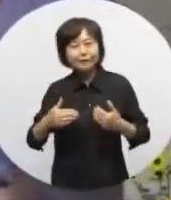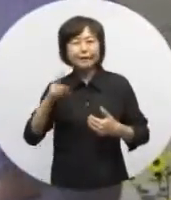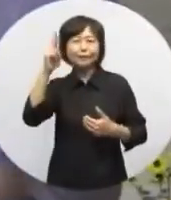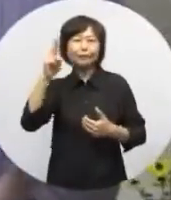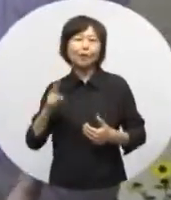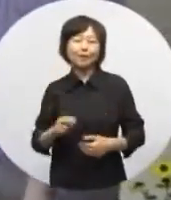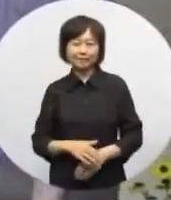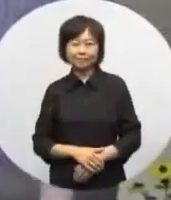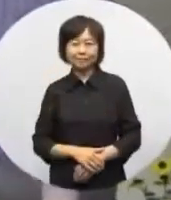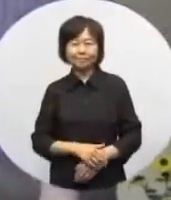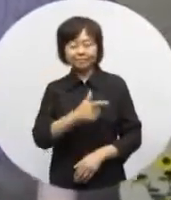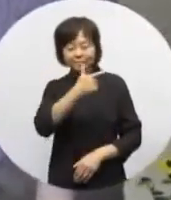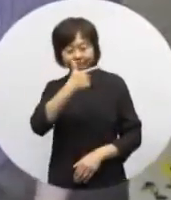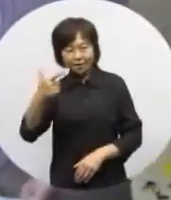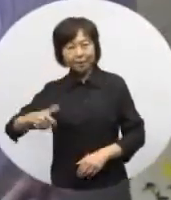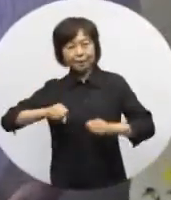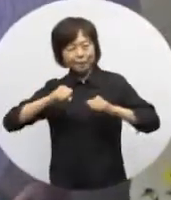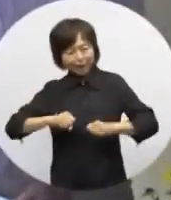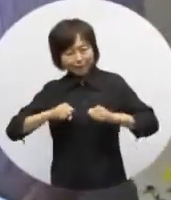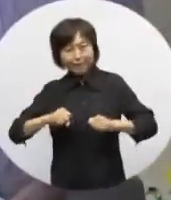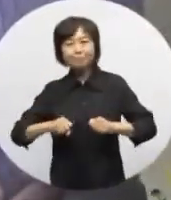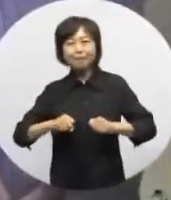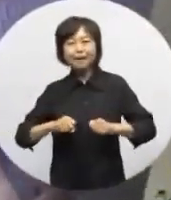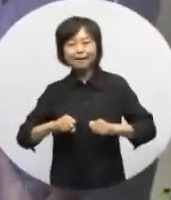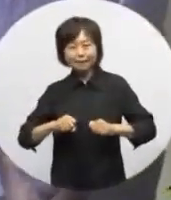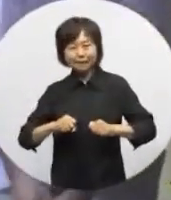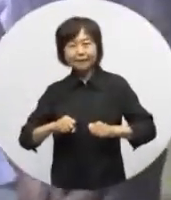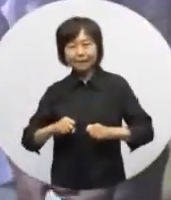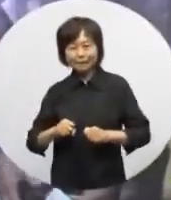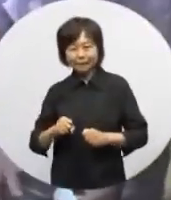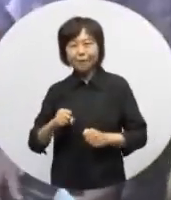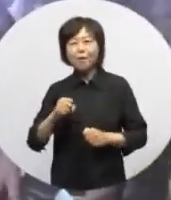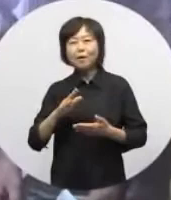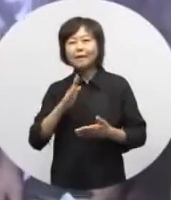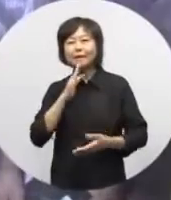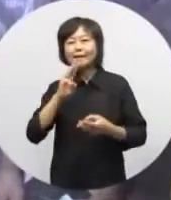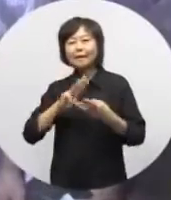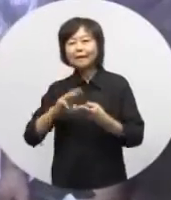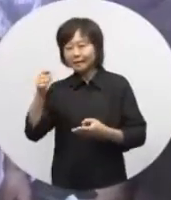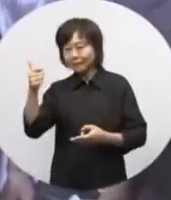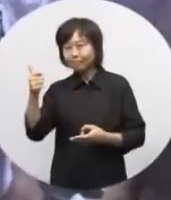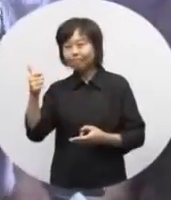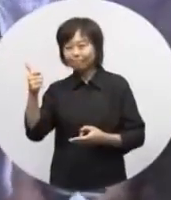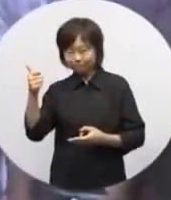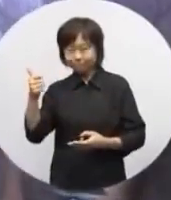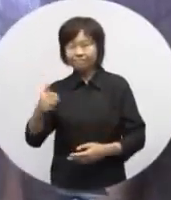。とっても元気いっぱいの真田千佳男さんでした。